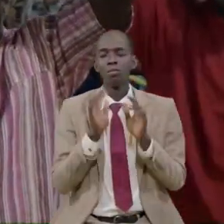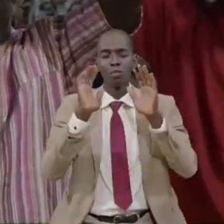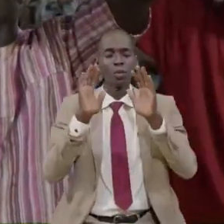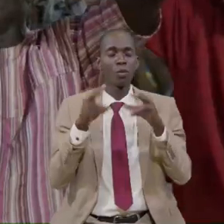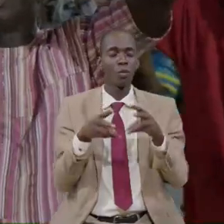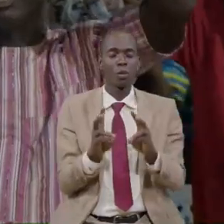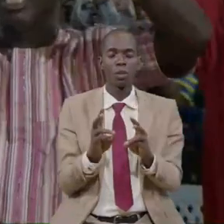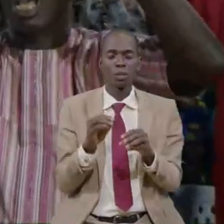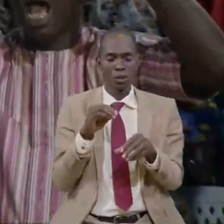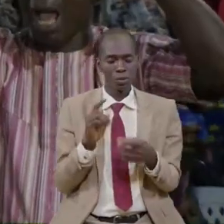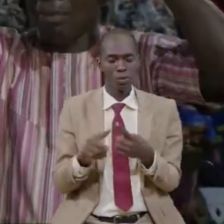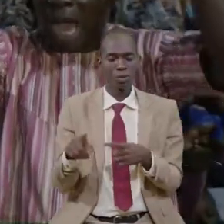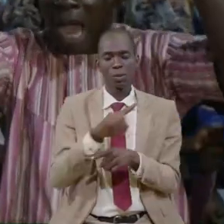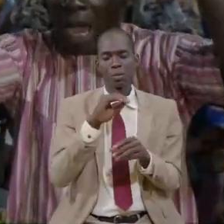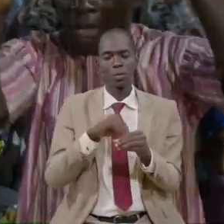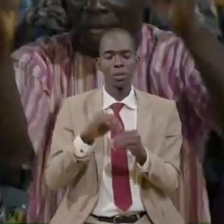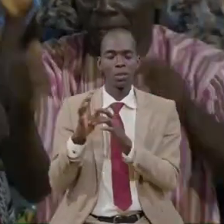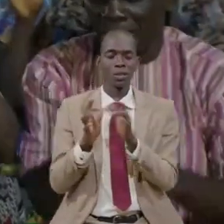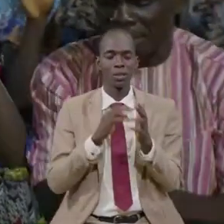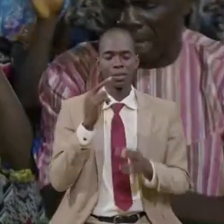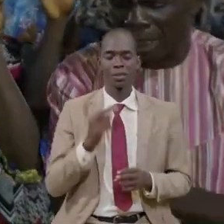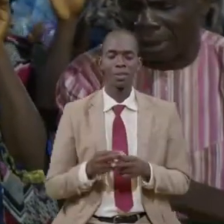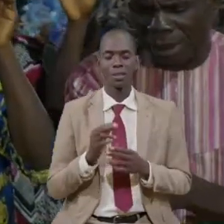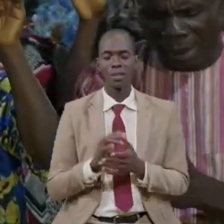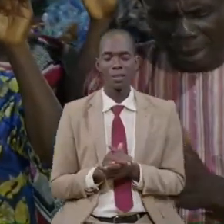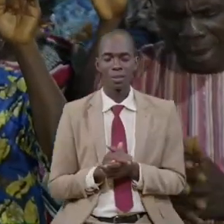D'une manière sans précédent, au nom de Jésus,